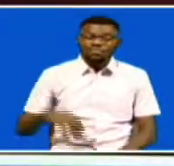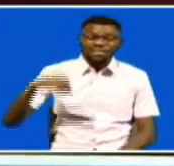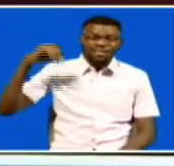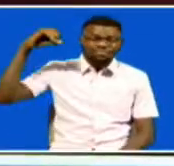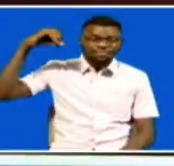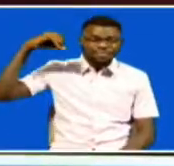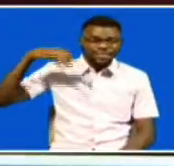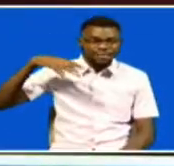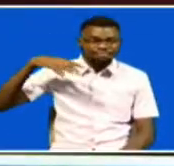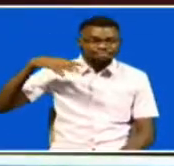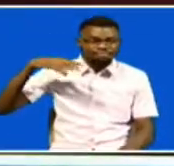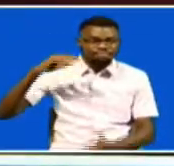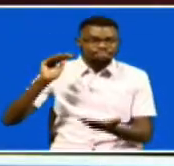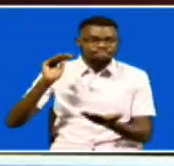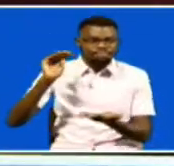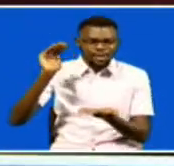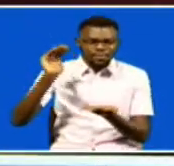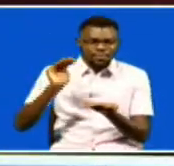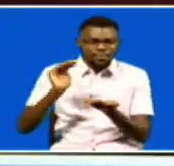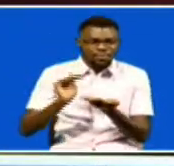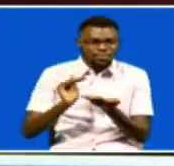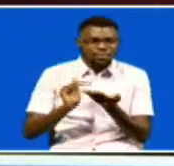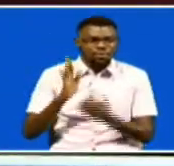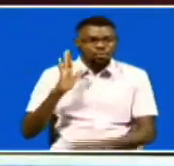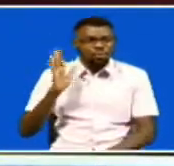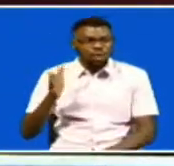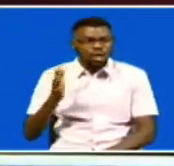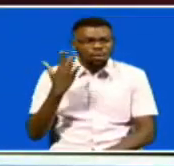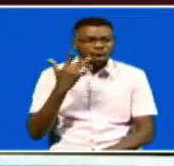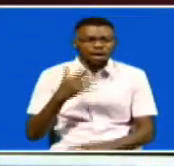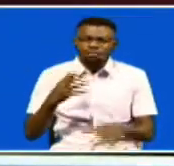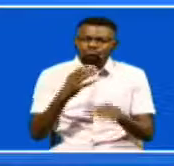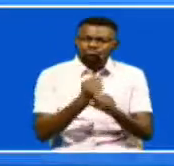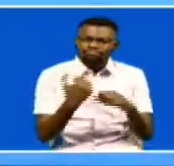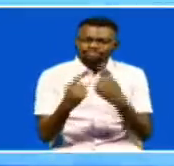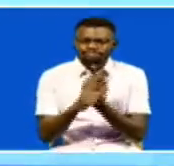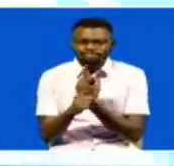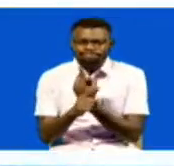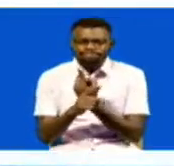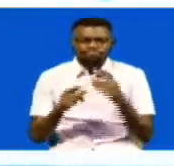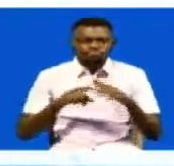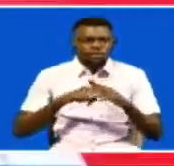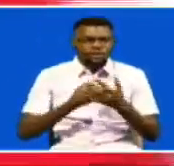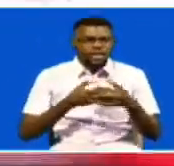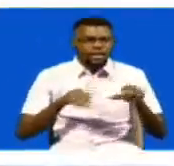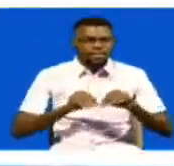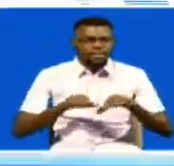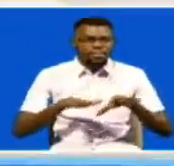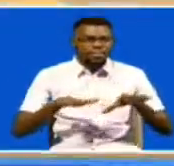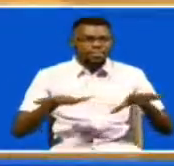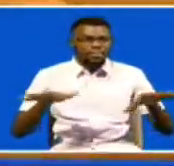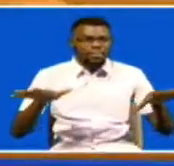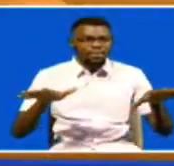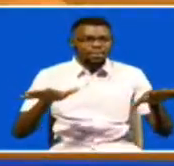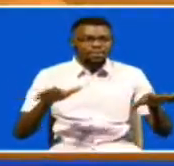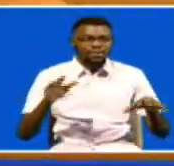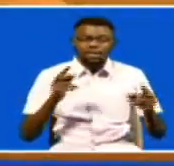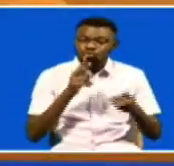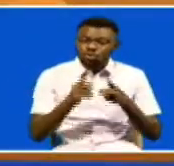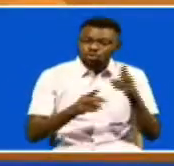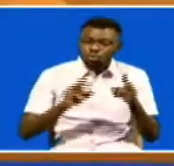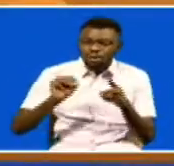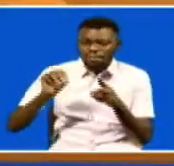nchini inatarajiwa kupungua maradufu wakati mashirika yanayozalisha kawi yatakapoanza kusambaza zaidi ya megawati 22 kuanzia